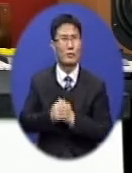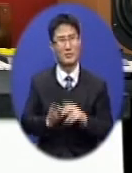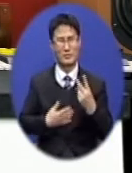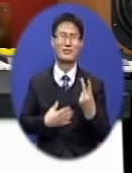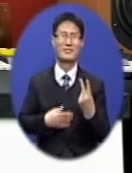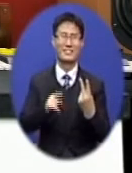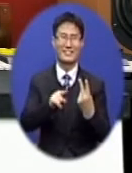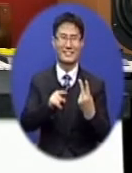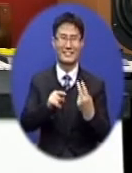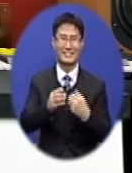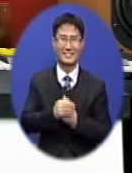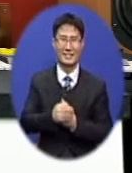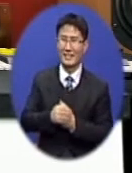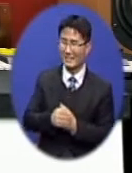예.